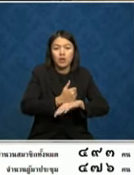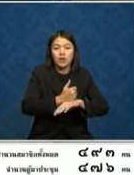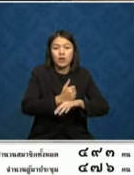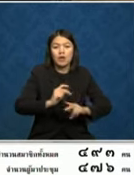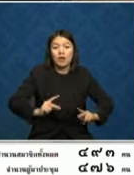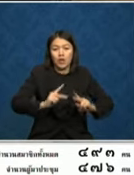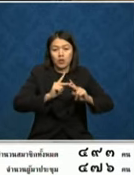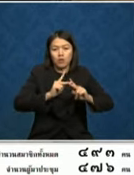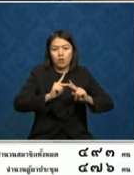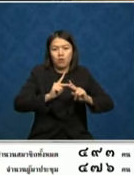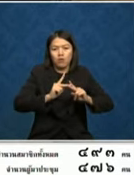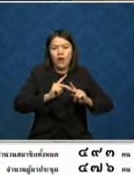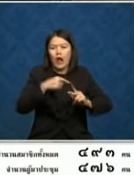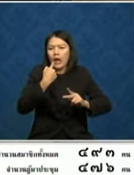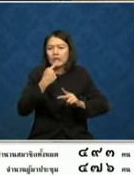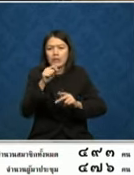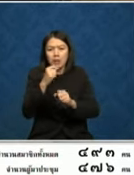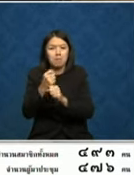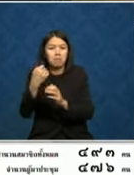ไม่มีใครติดคุกสักคนเดียว